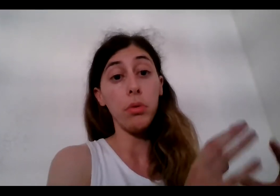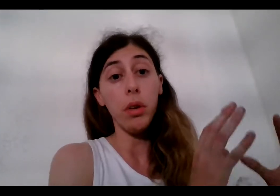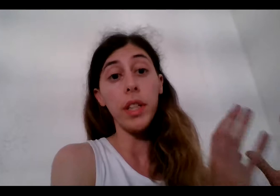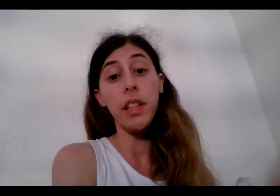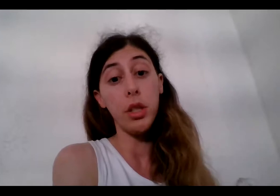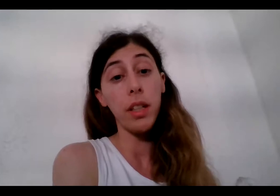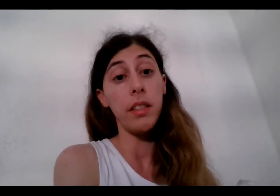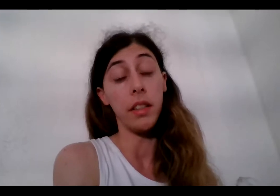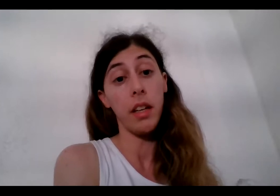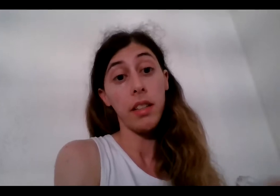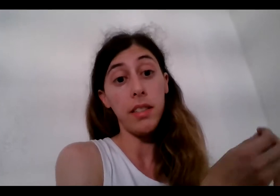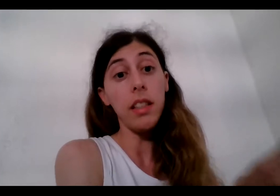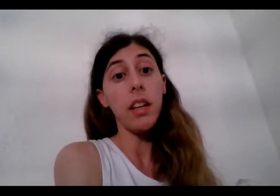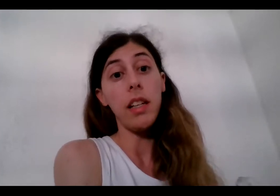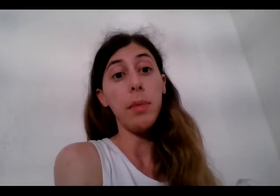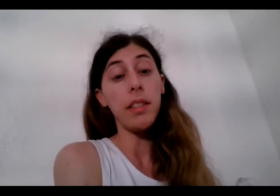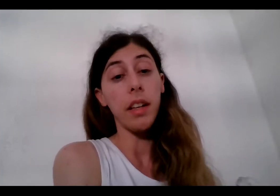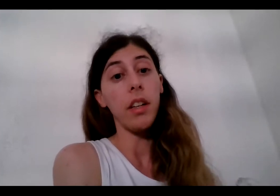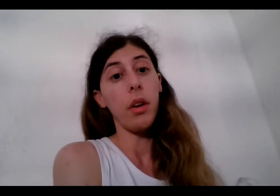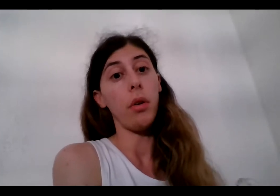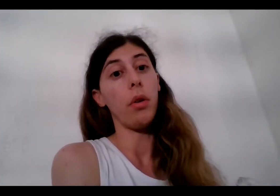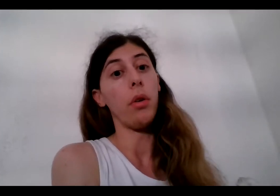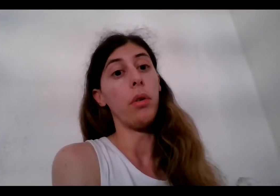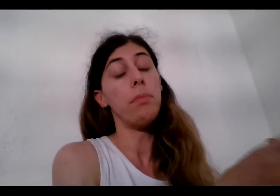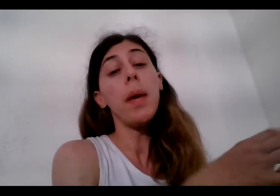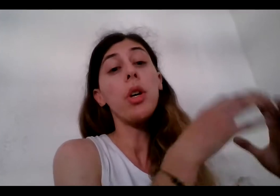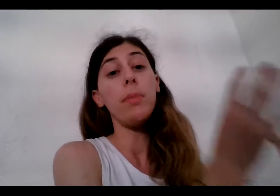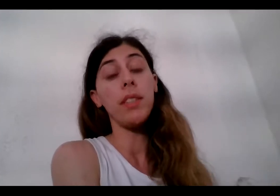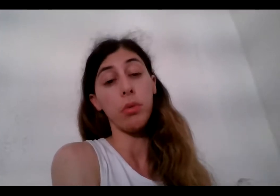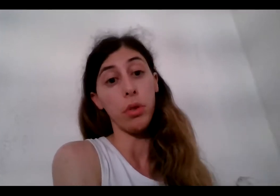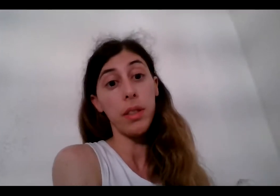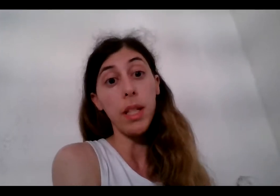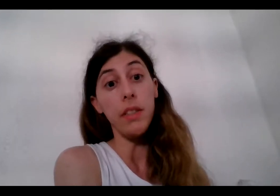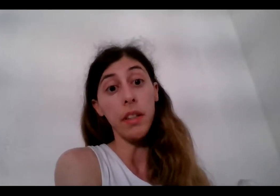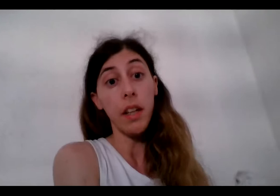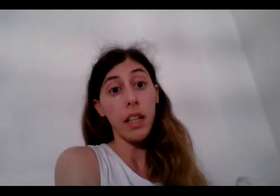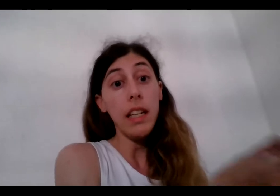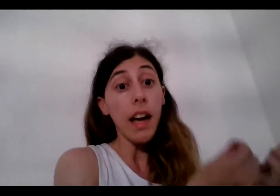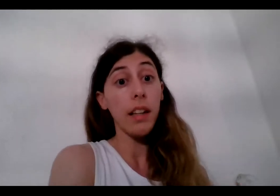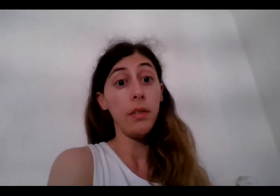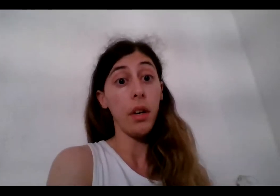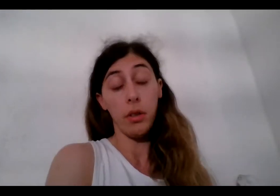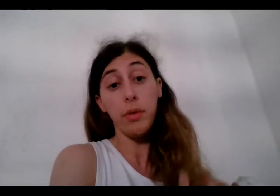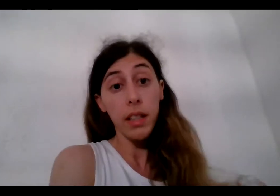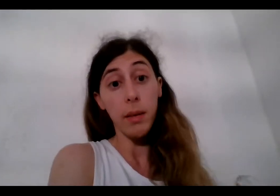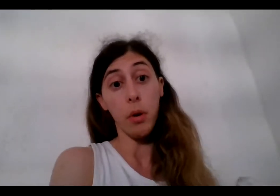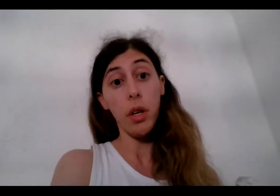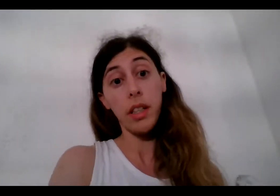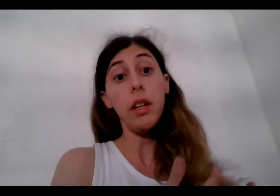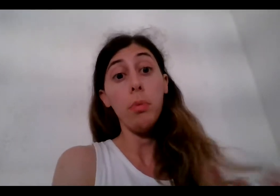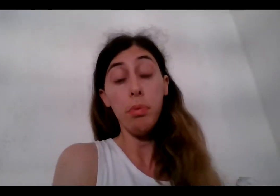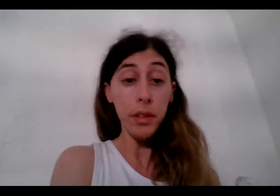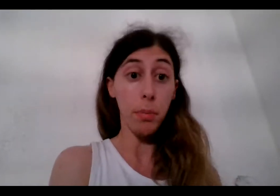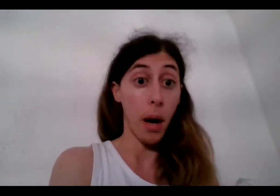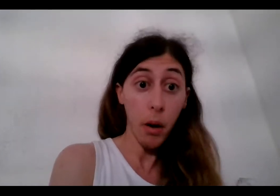le verrou, en fait, il est juridique. Si les médecins, même quand les médecins sont sensibilisés, il arrive fréquemment